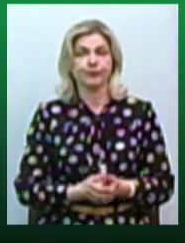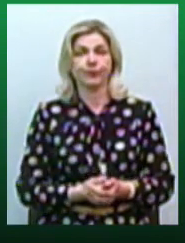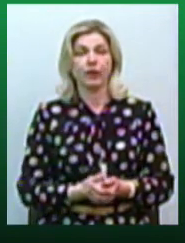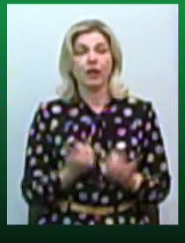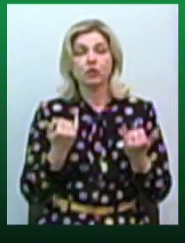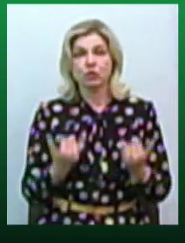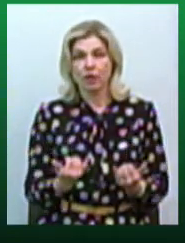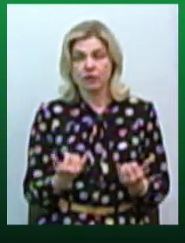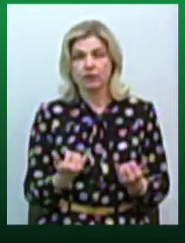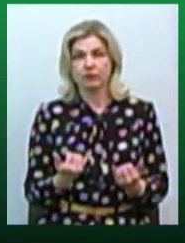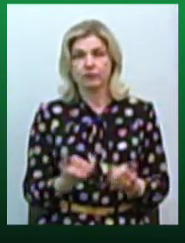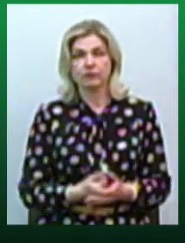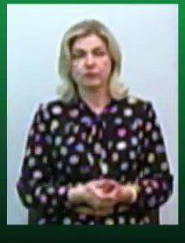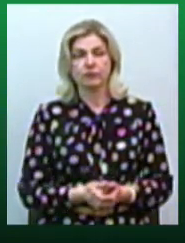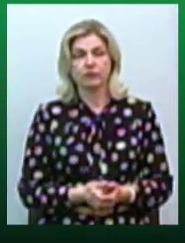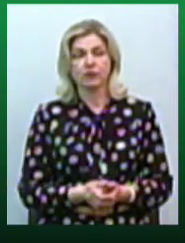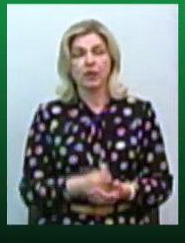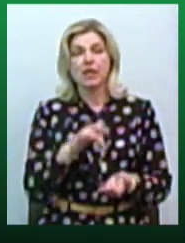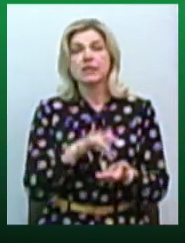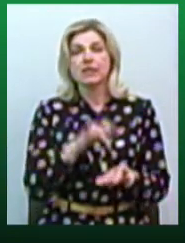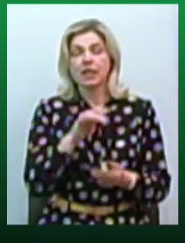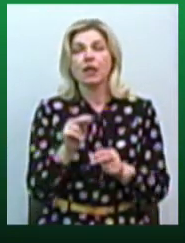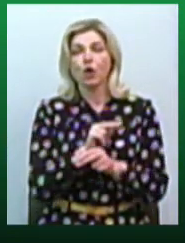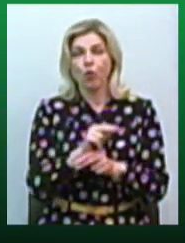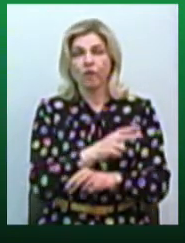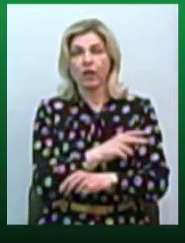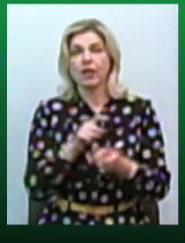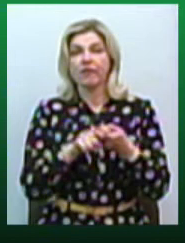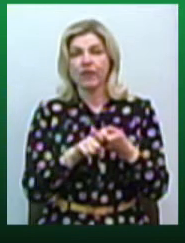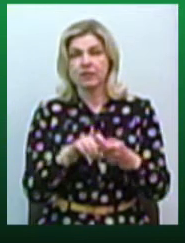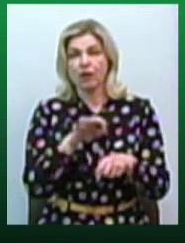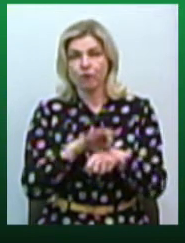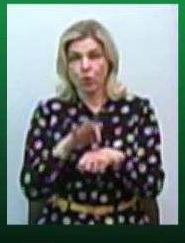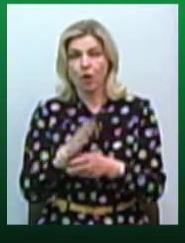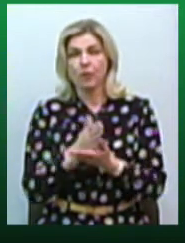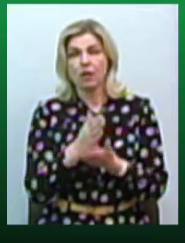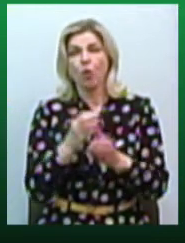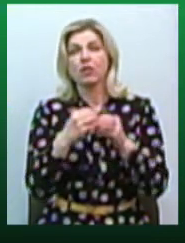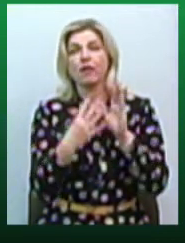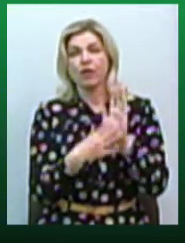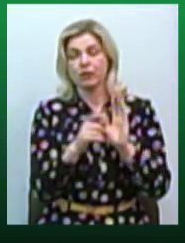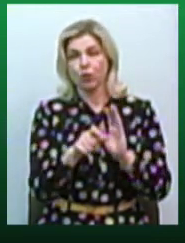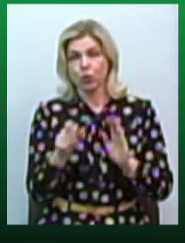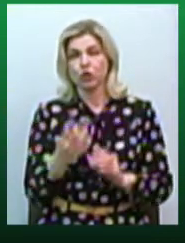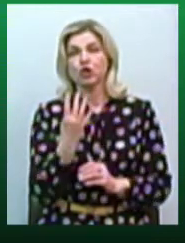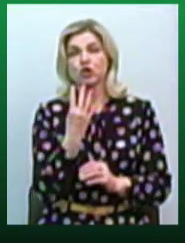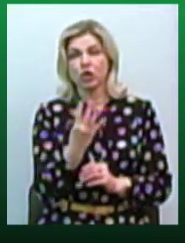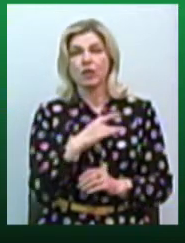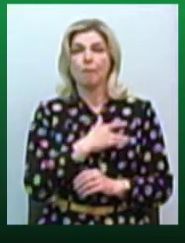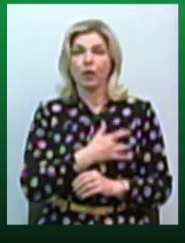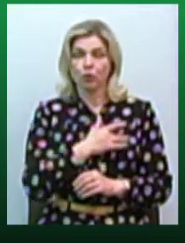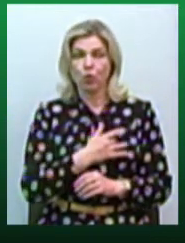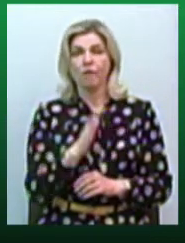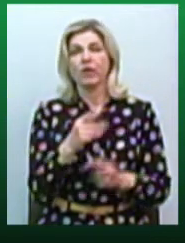час у нас в центрі лікування інфекційних хвороб знаходиться 19 осіб, 4 з яких з підозрою, в